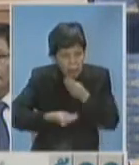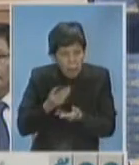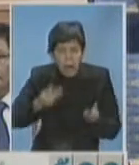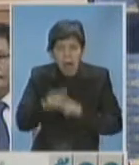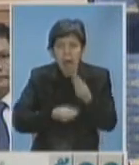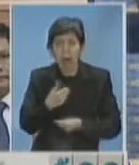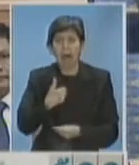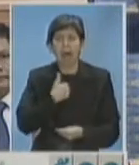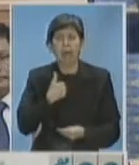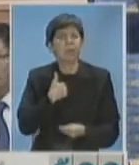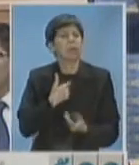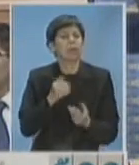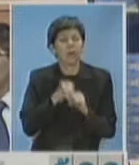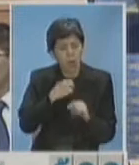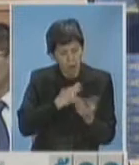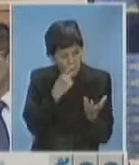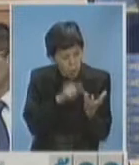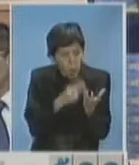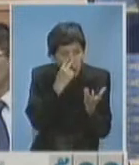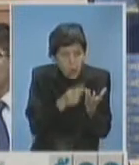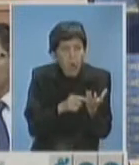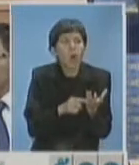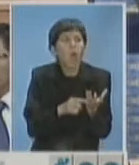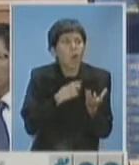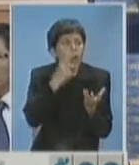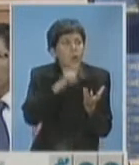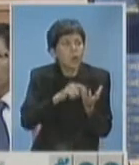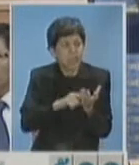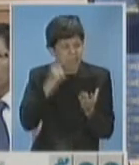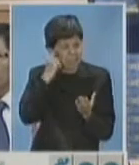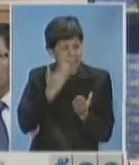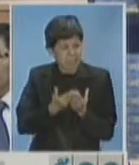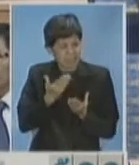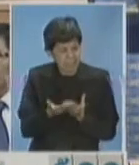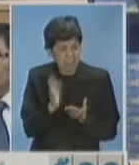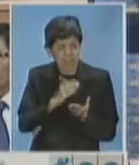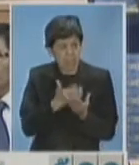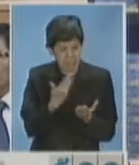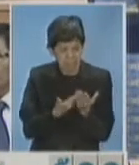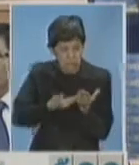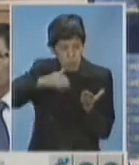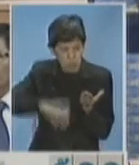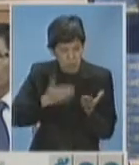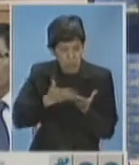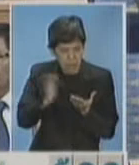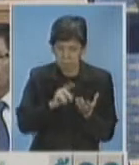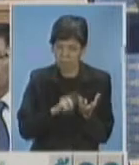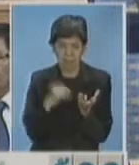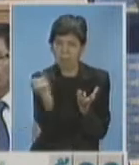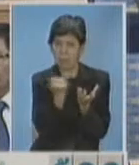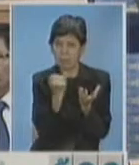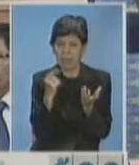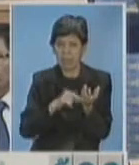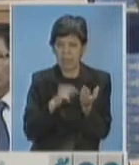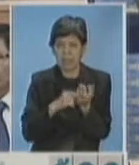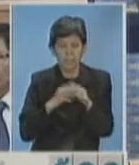ตลาดเนี่ยมาให้กับพี่น้องประชาชนได้ดูเพื่อพี่น้องประชาชนจะได้ไม่ซื้อสินค้าราคาถูกแต่ไร้คุณภาพและเป็น